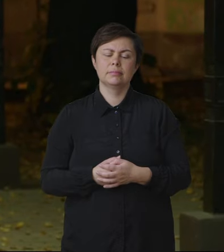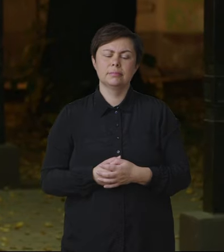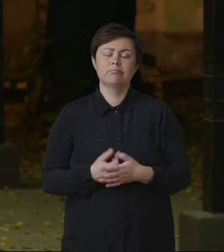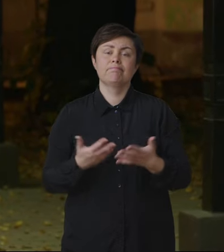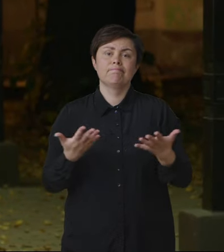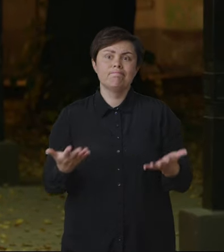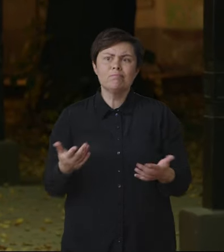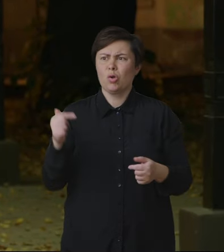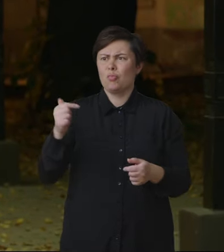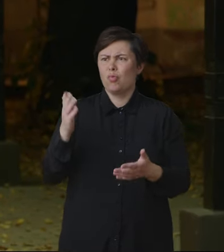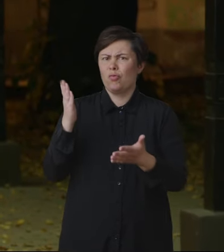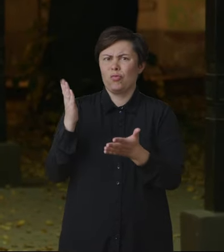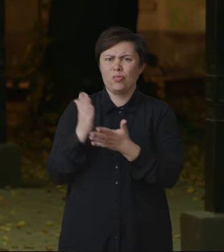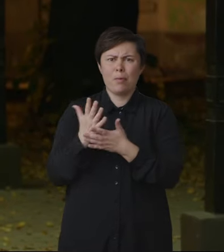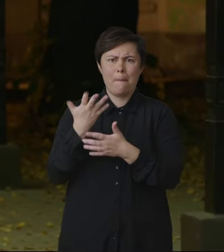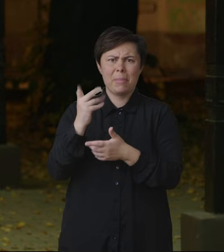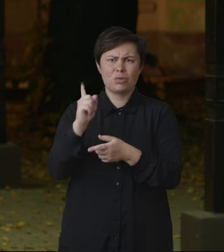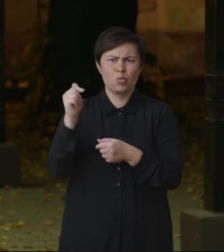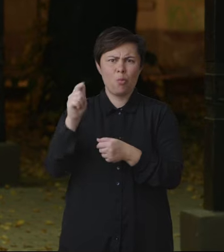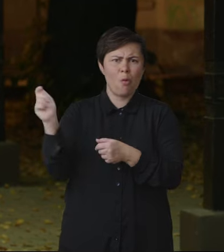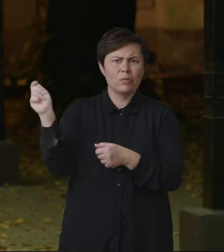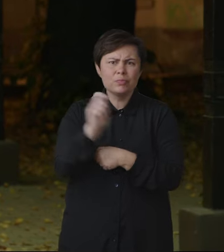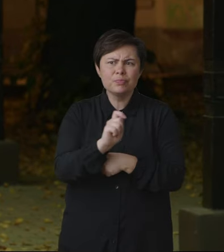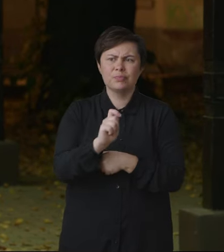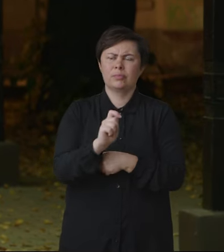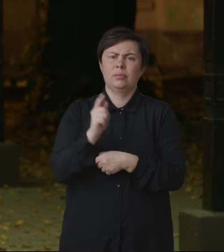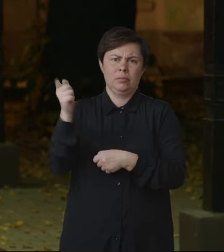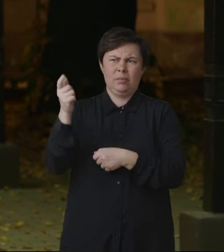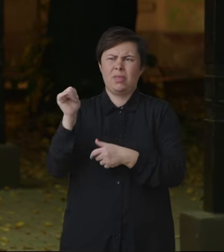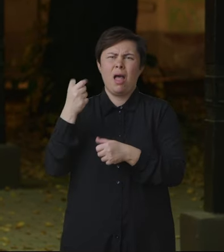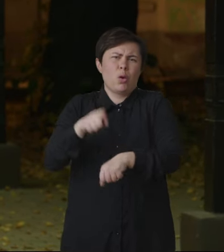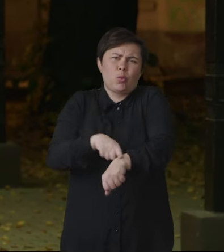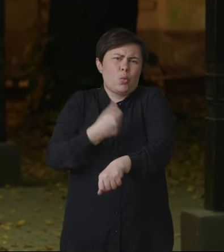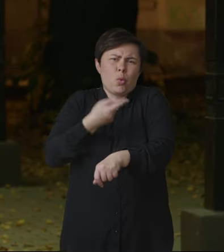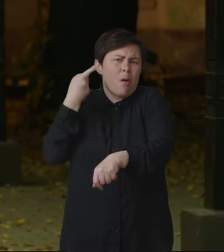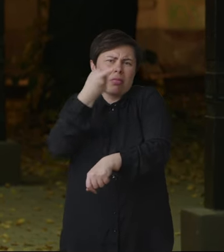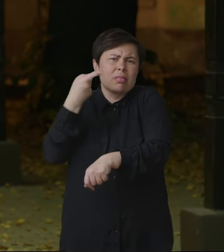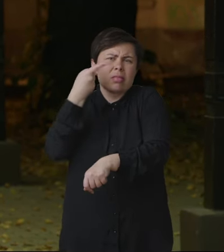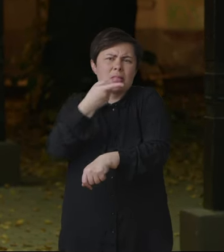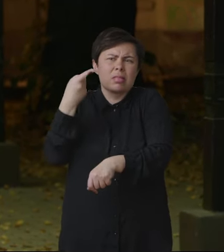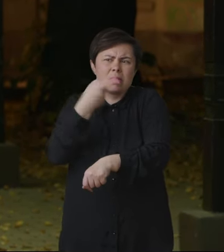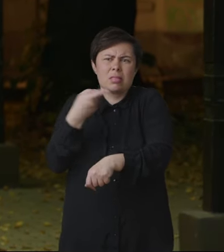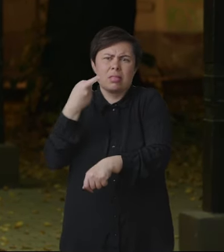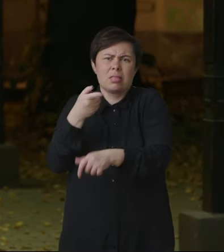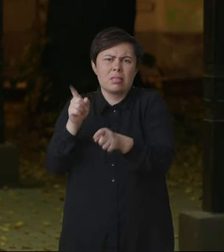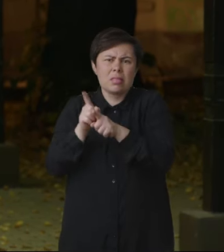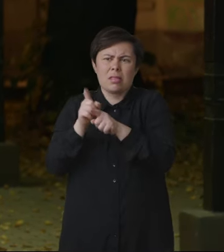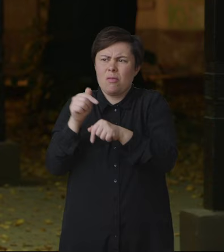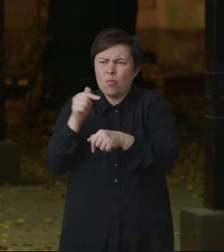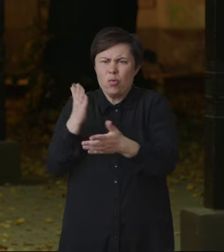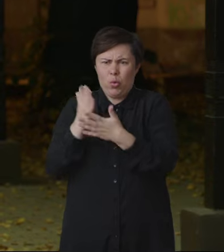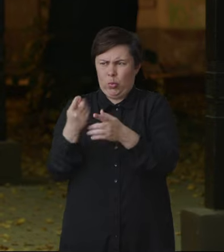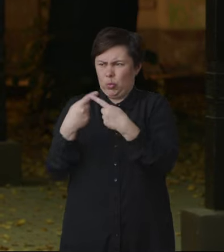No, powinni być już 5 minut temu. Przecież tam nie jedzie się aż tak długo. No i do tego tą nową linią PKP powinno